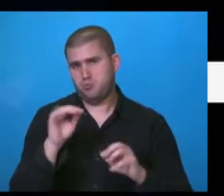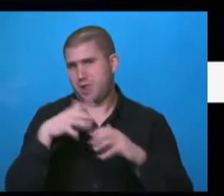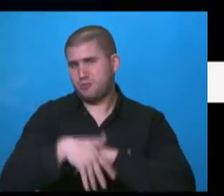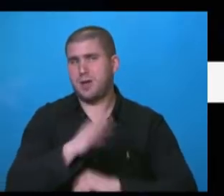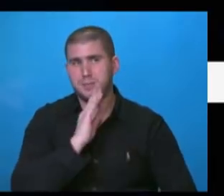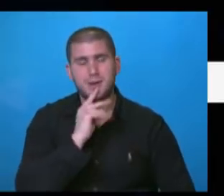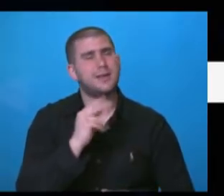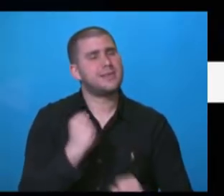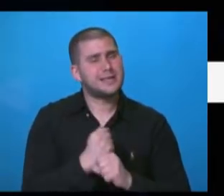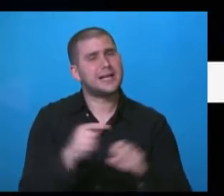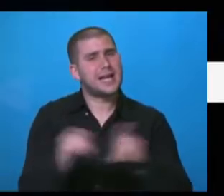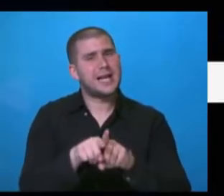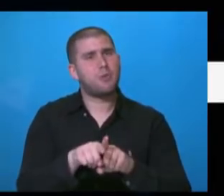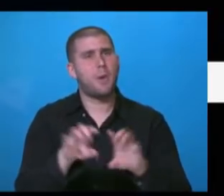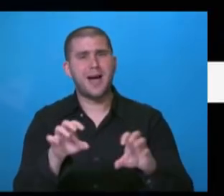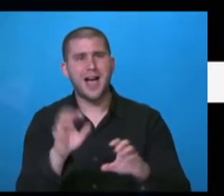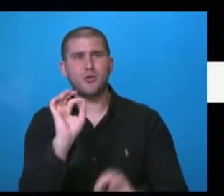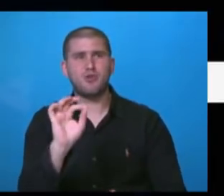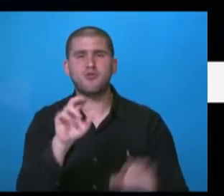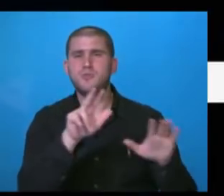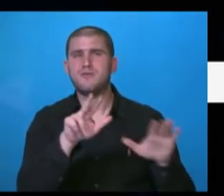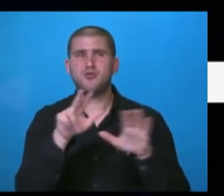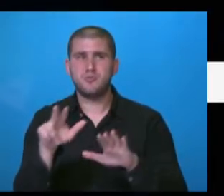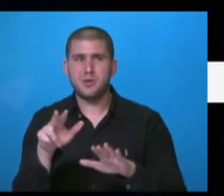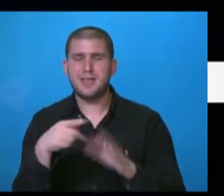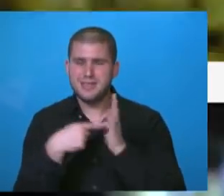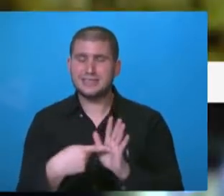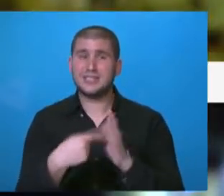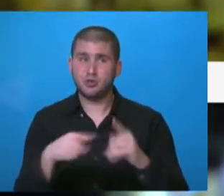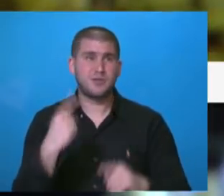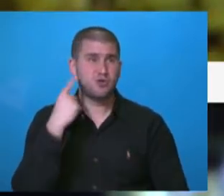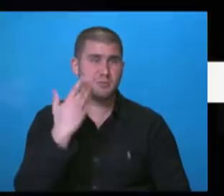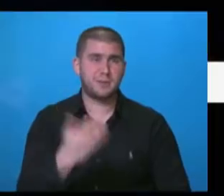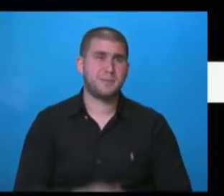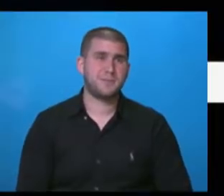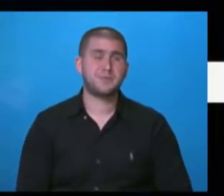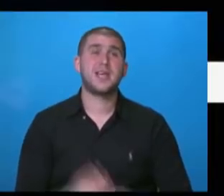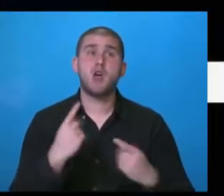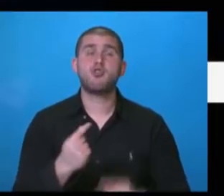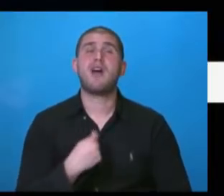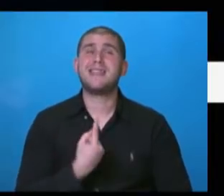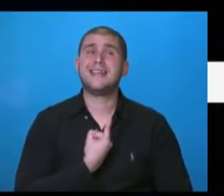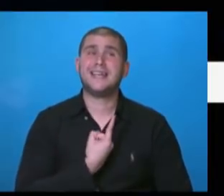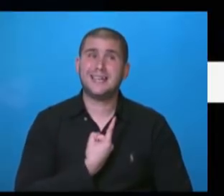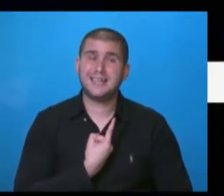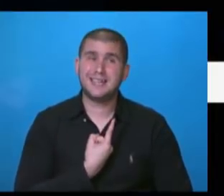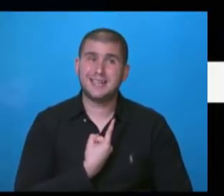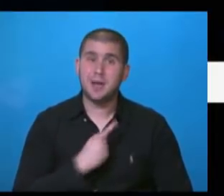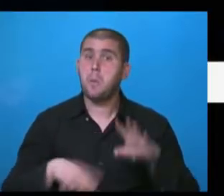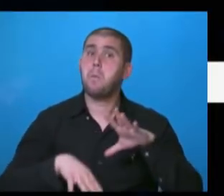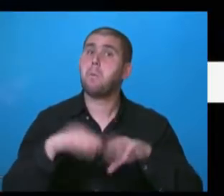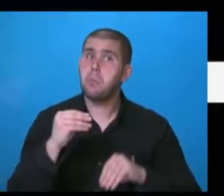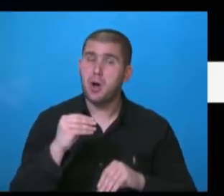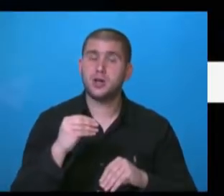בוא תעשה לי את זה כמו שדרן רדיו של כאן 88, תציג את השיר ונשמע. אז ככה, השיר שאני... בוחר